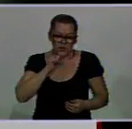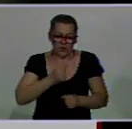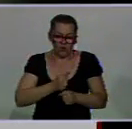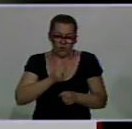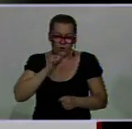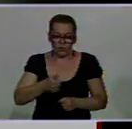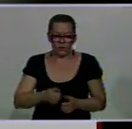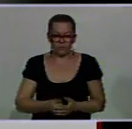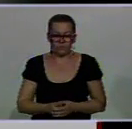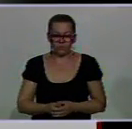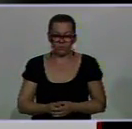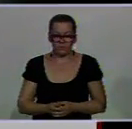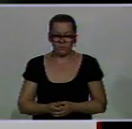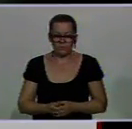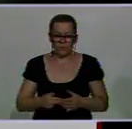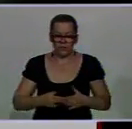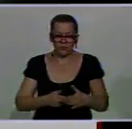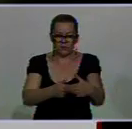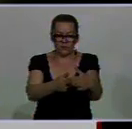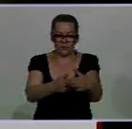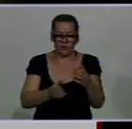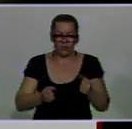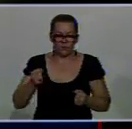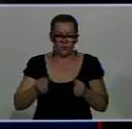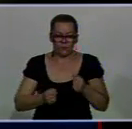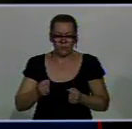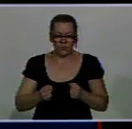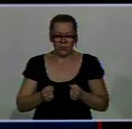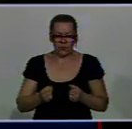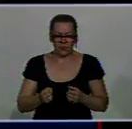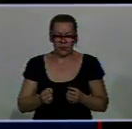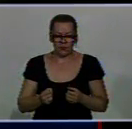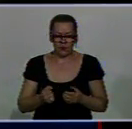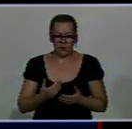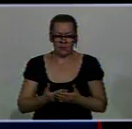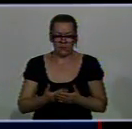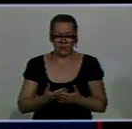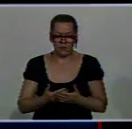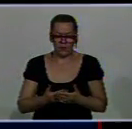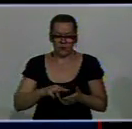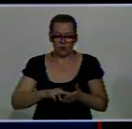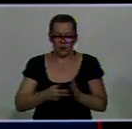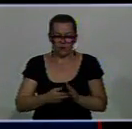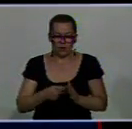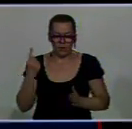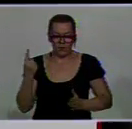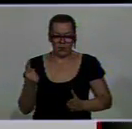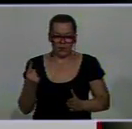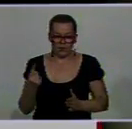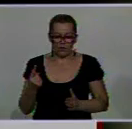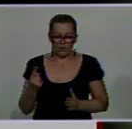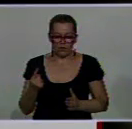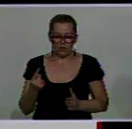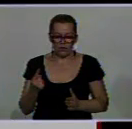să intervenim cu utilajele în scopul amenajării și prima etapă înfrățirii